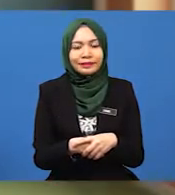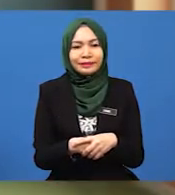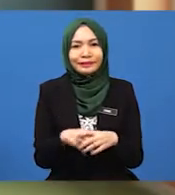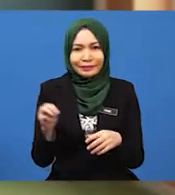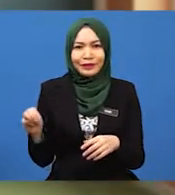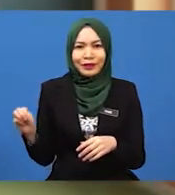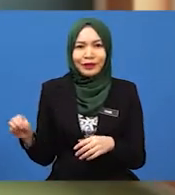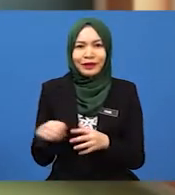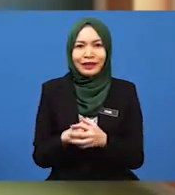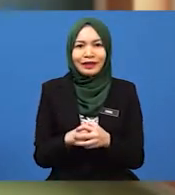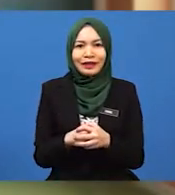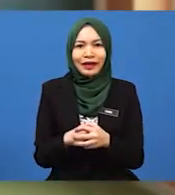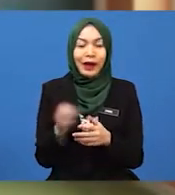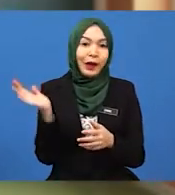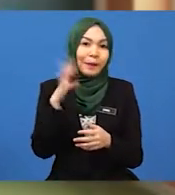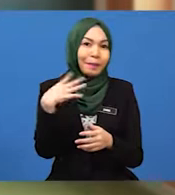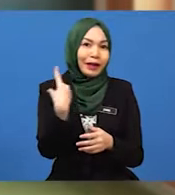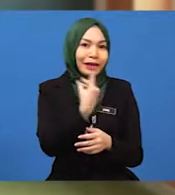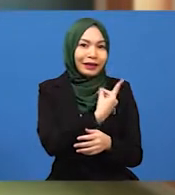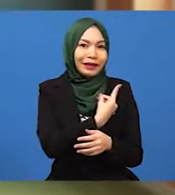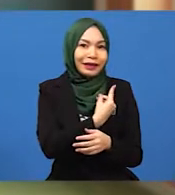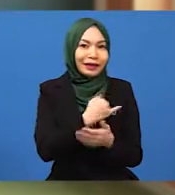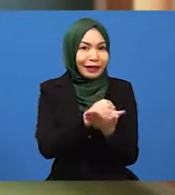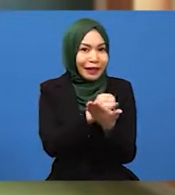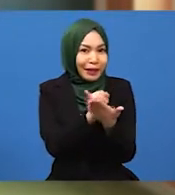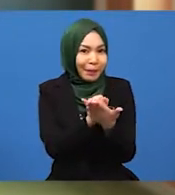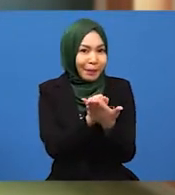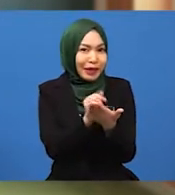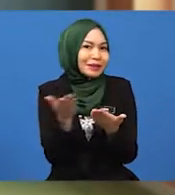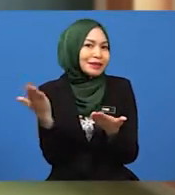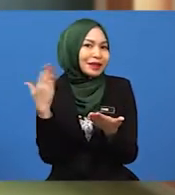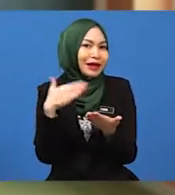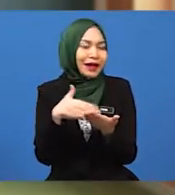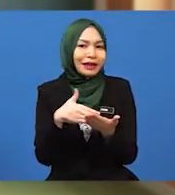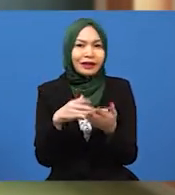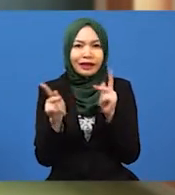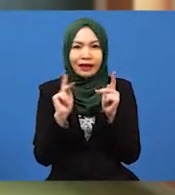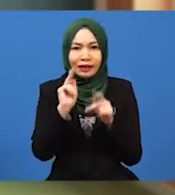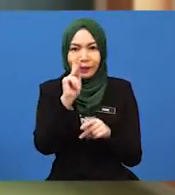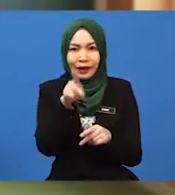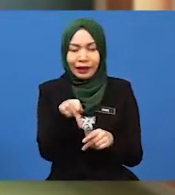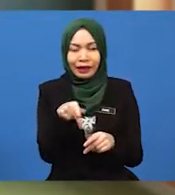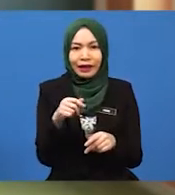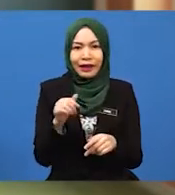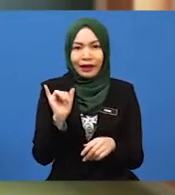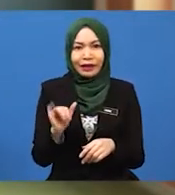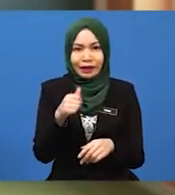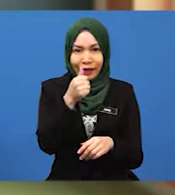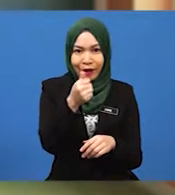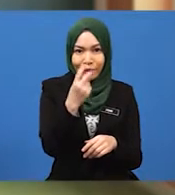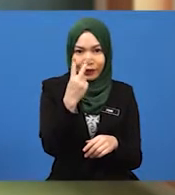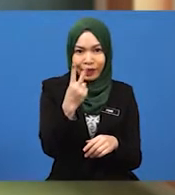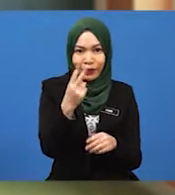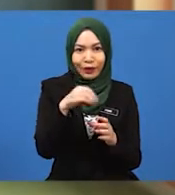Murid-murid, mari kita imbas kembali kata perintah yang kamu lihat dalam